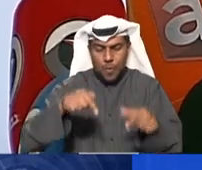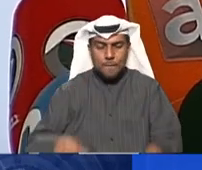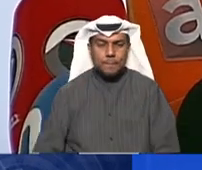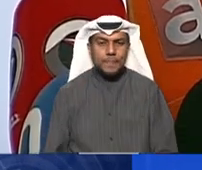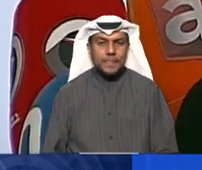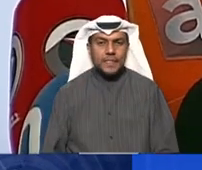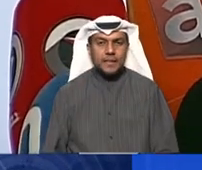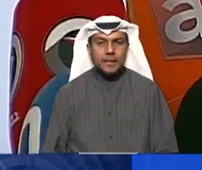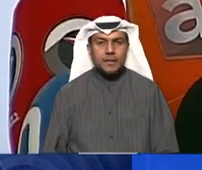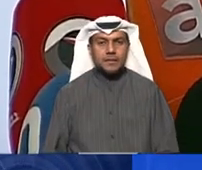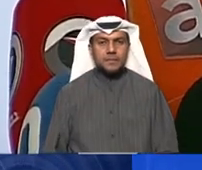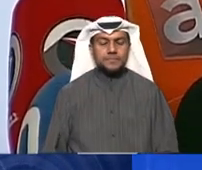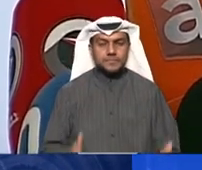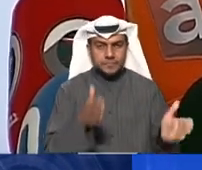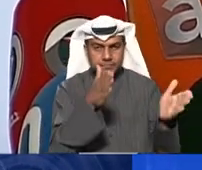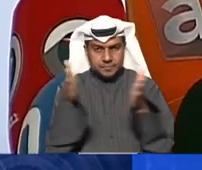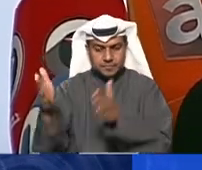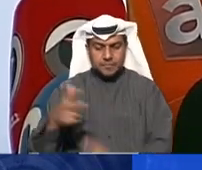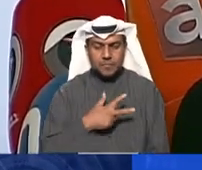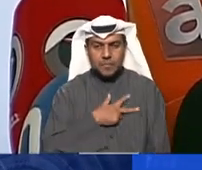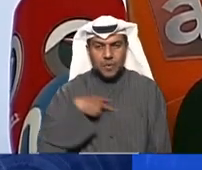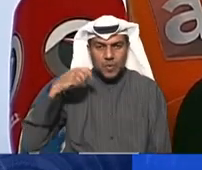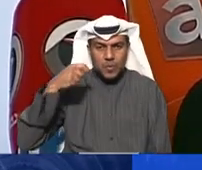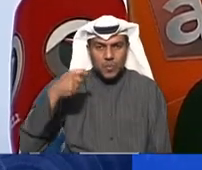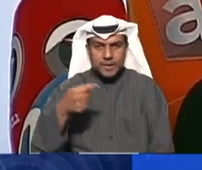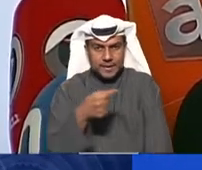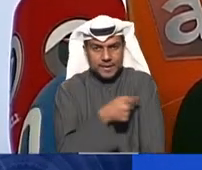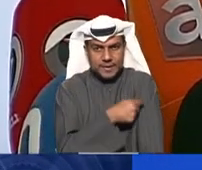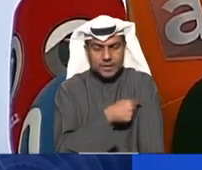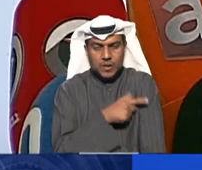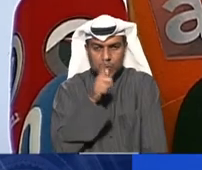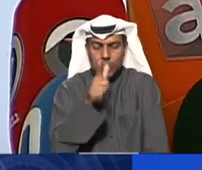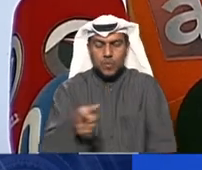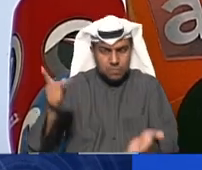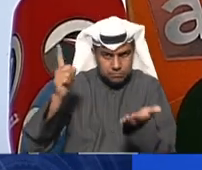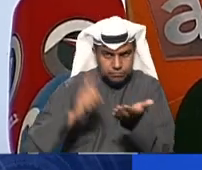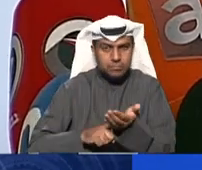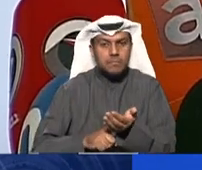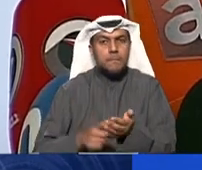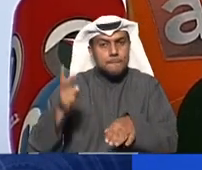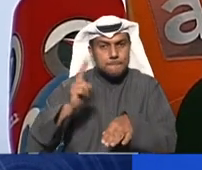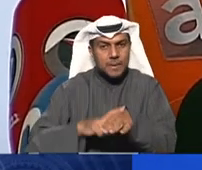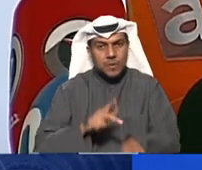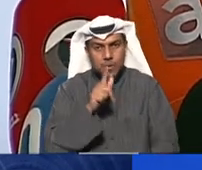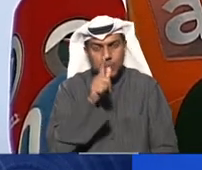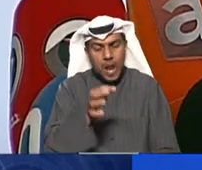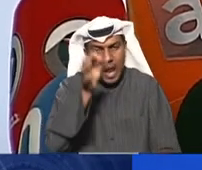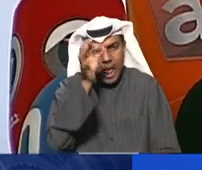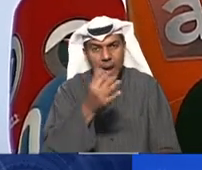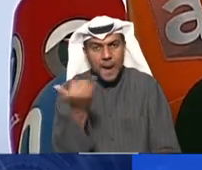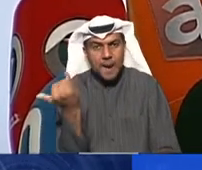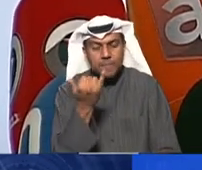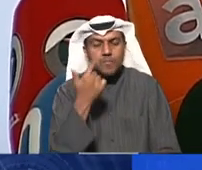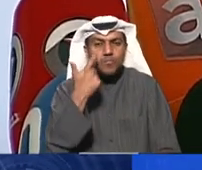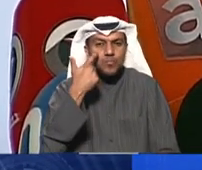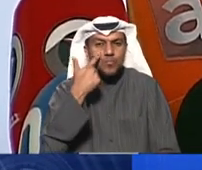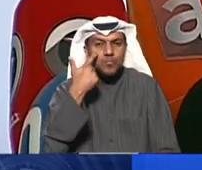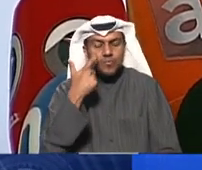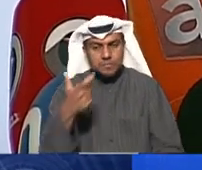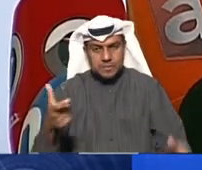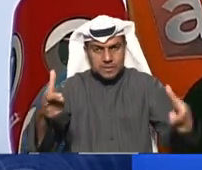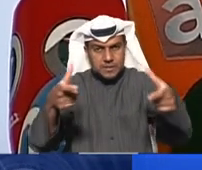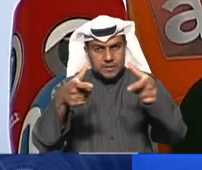وتؤكد وزارة الصحة مرة أخرى على ضرورة الحد من التجمعات